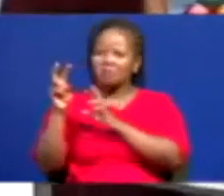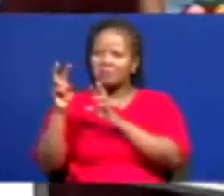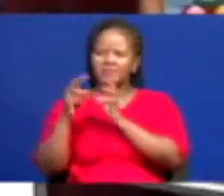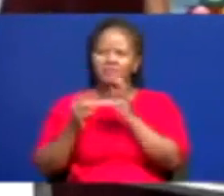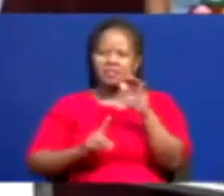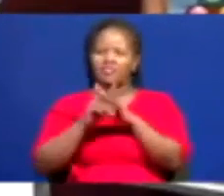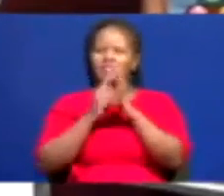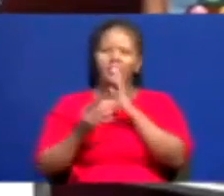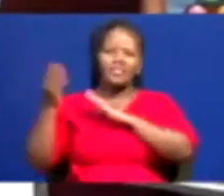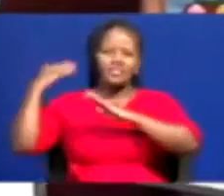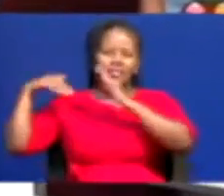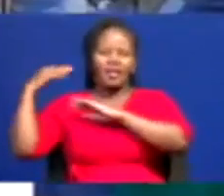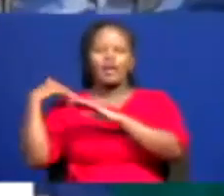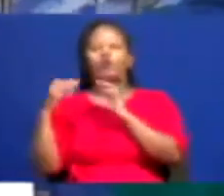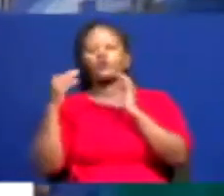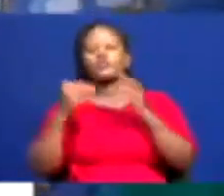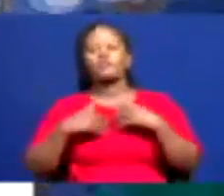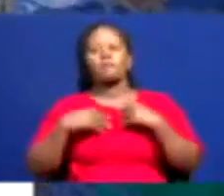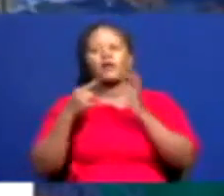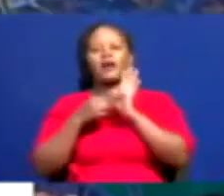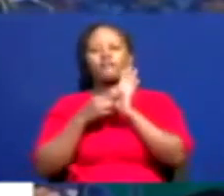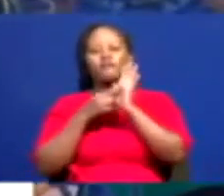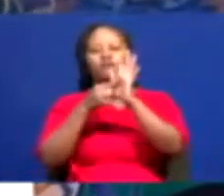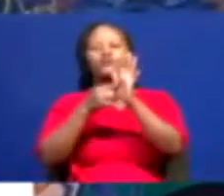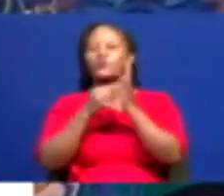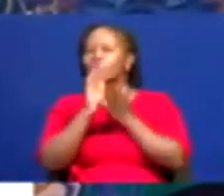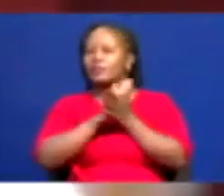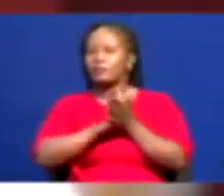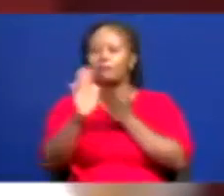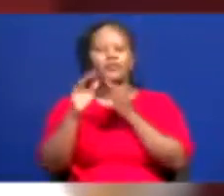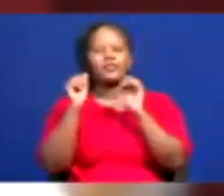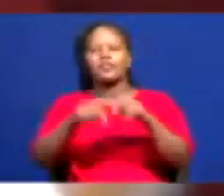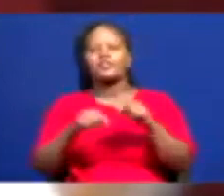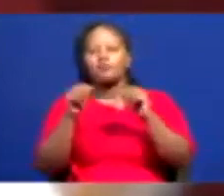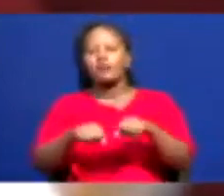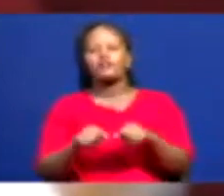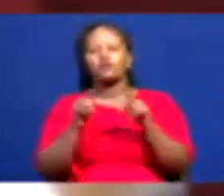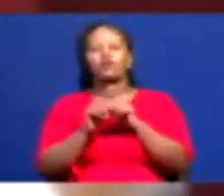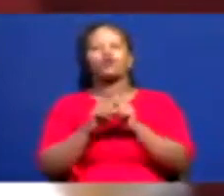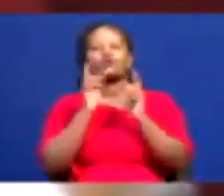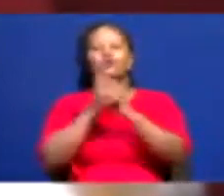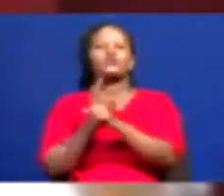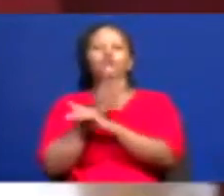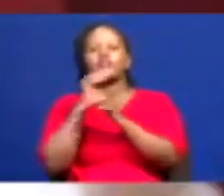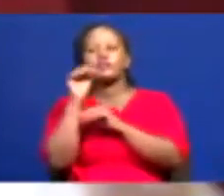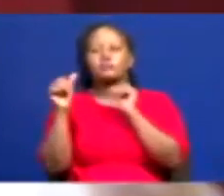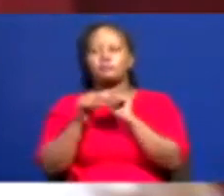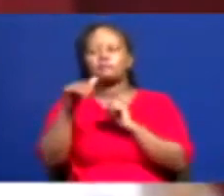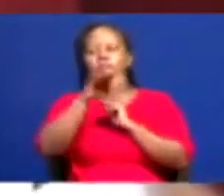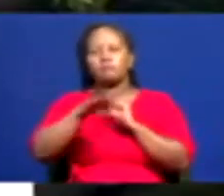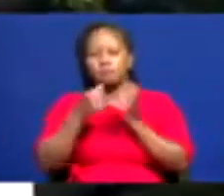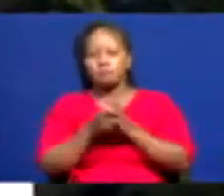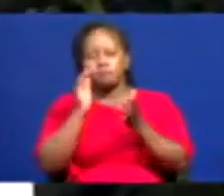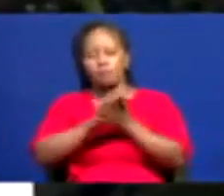zilizoanzia karne ya 10 zinaonyesha kwa ustadi uwepo miungo mbalimbali ya Kibudha. Waumini